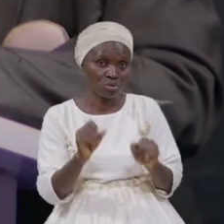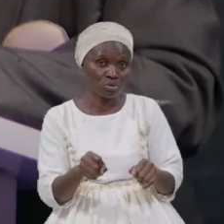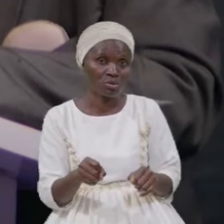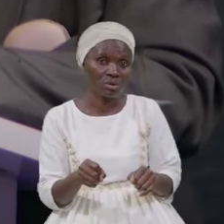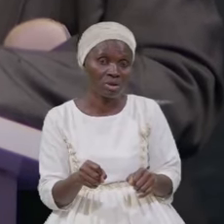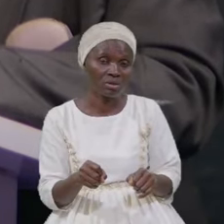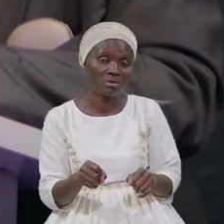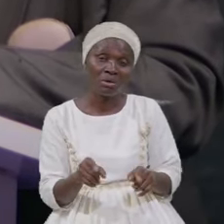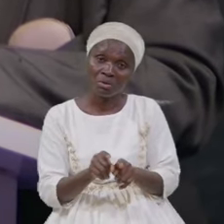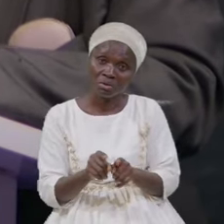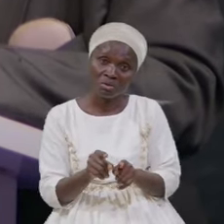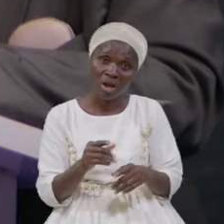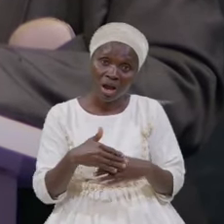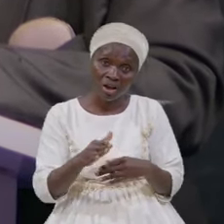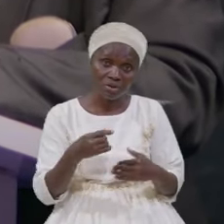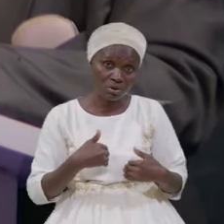Vous pouvez cliquer dessus.